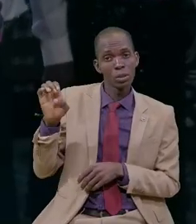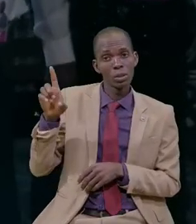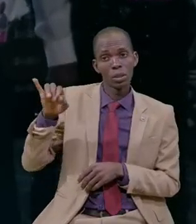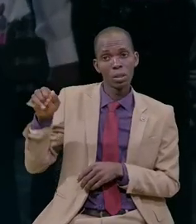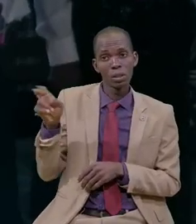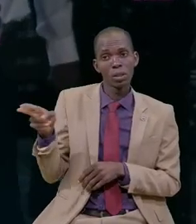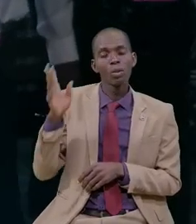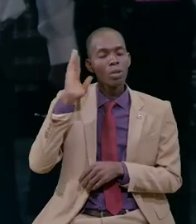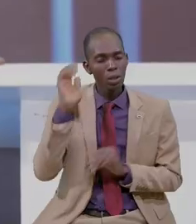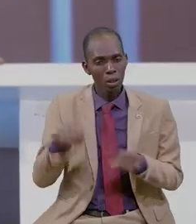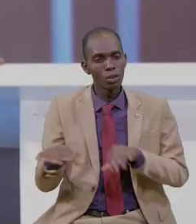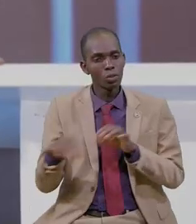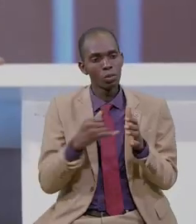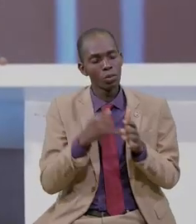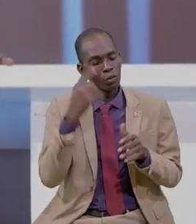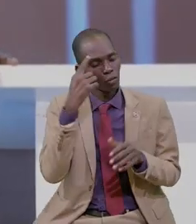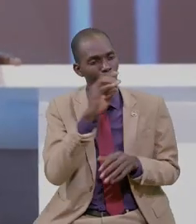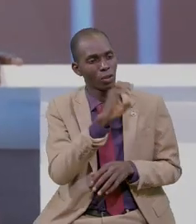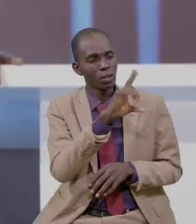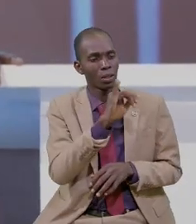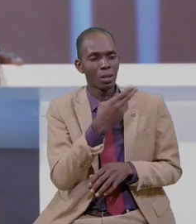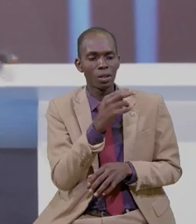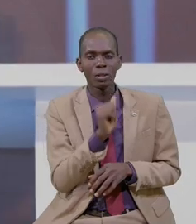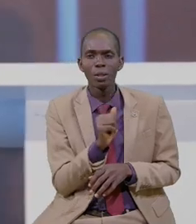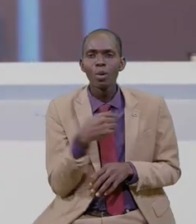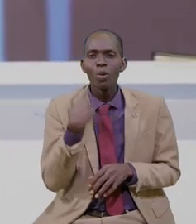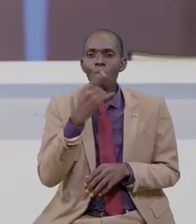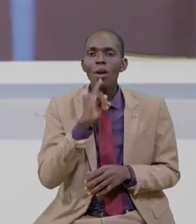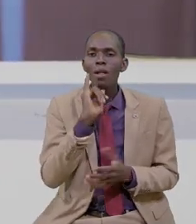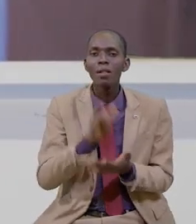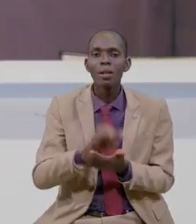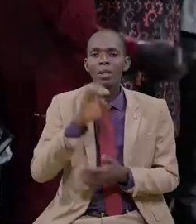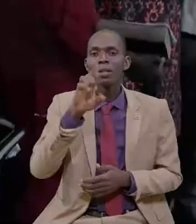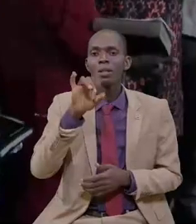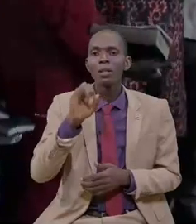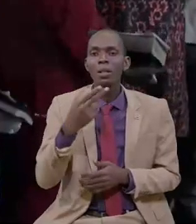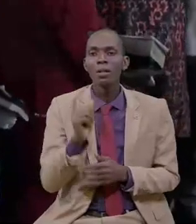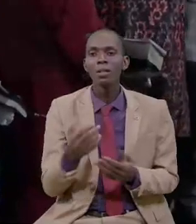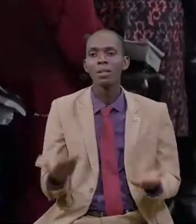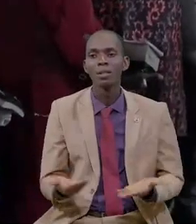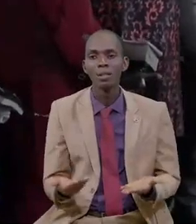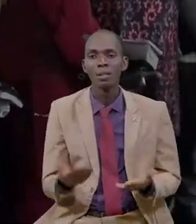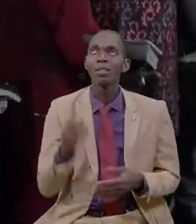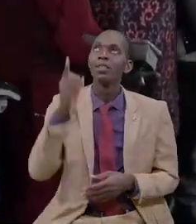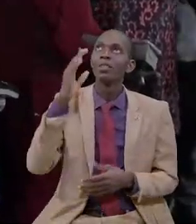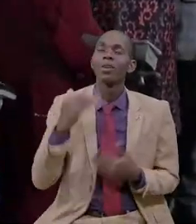Élisée. Est-ce qu'il y a des Élisée dans la maison là-bas? Dieu vous a déjà béni.